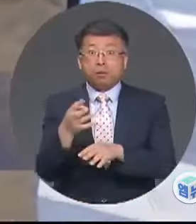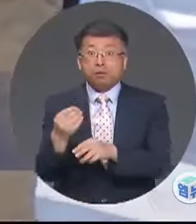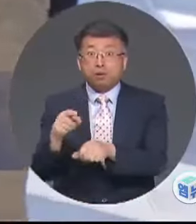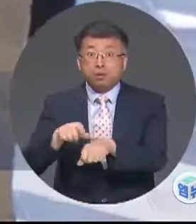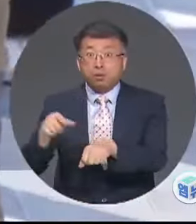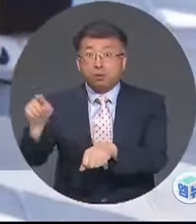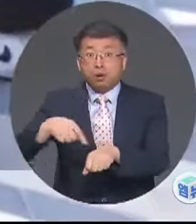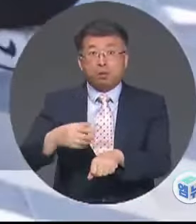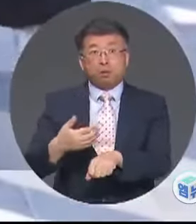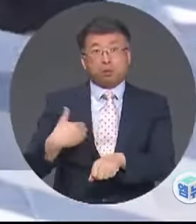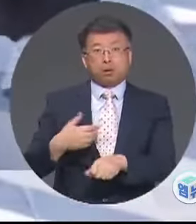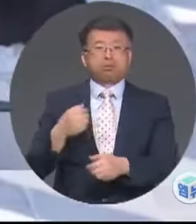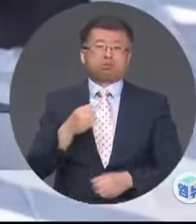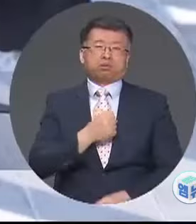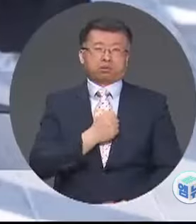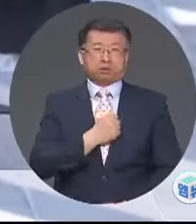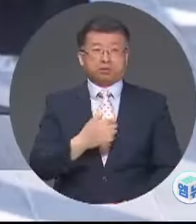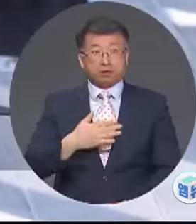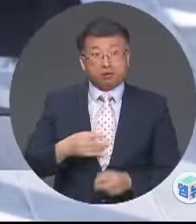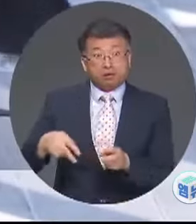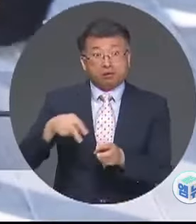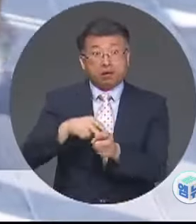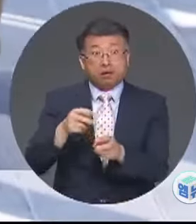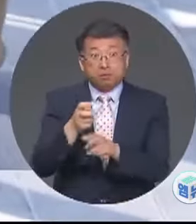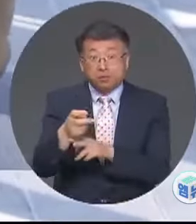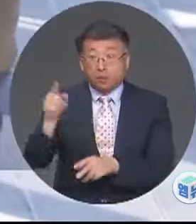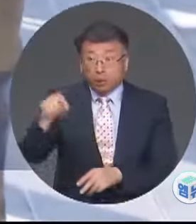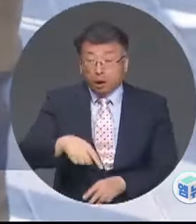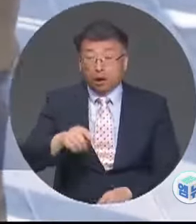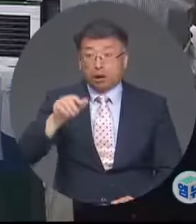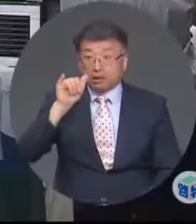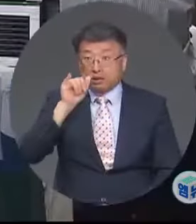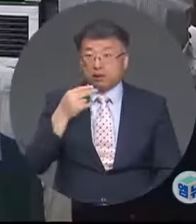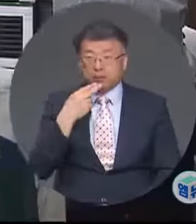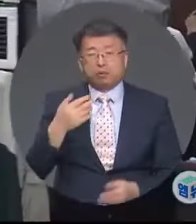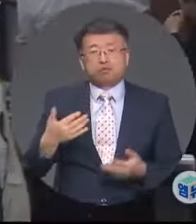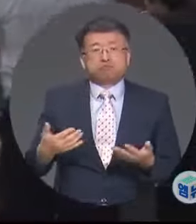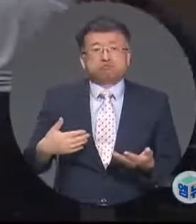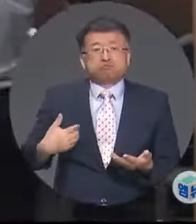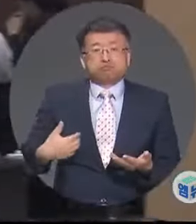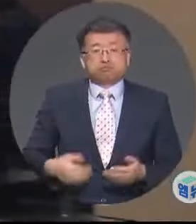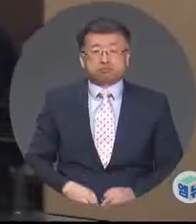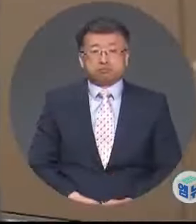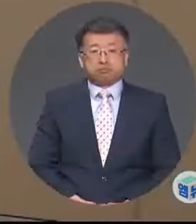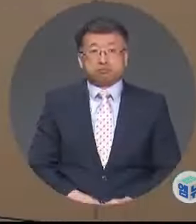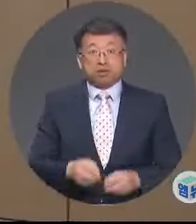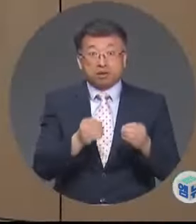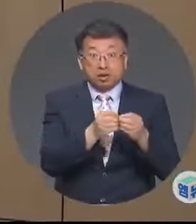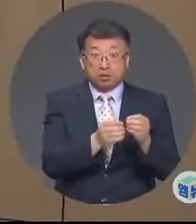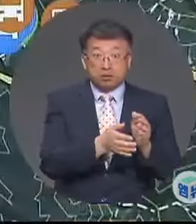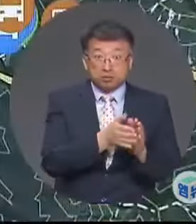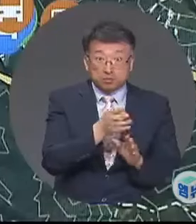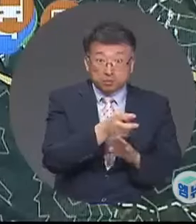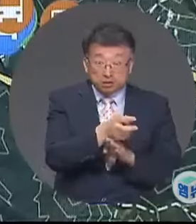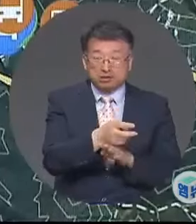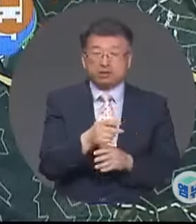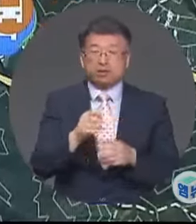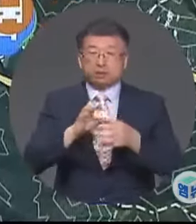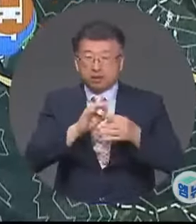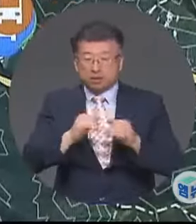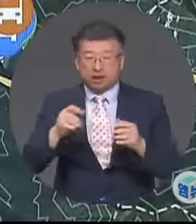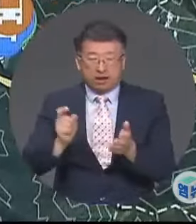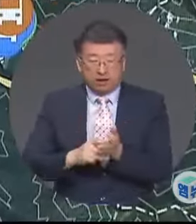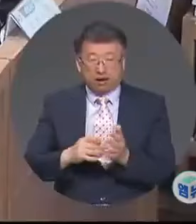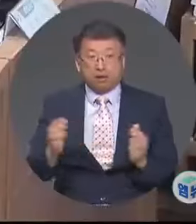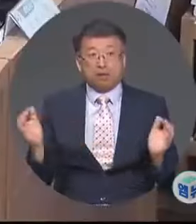모르니까 답답하니까 예. 내가 탈 버스가 오는지 안 오는지 모르잖아요. 창원시와 버스업체, 시스템 운영업체 관계자들이